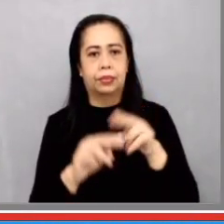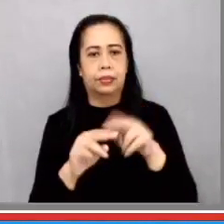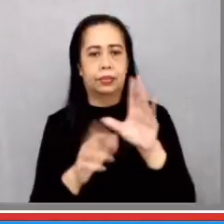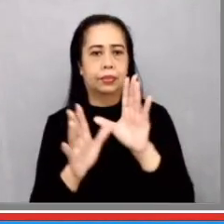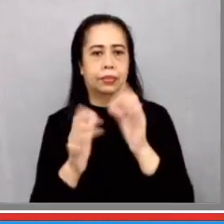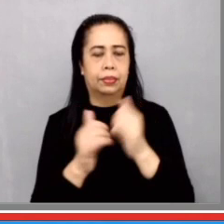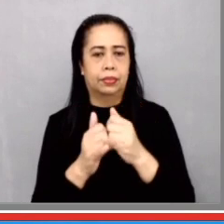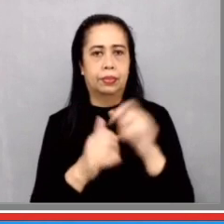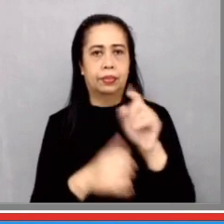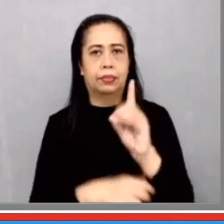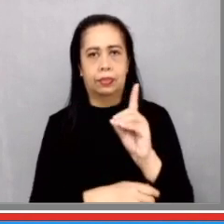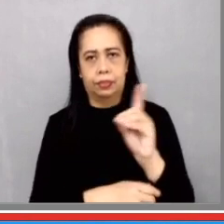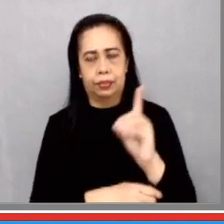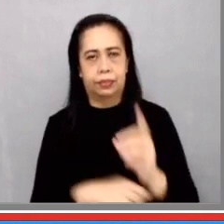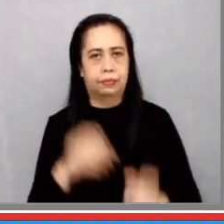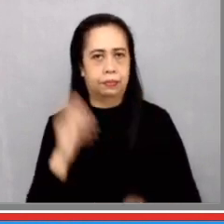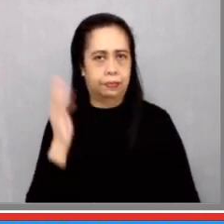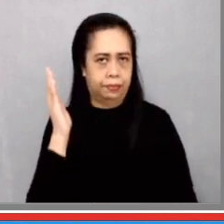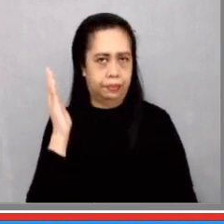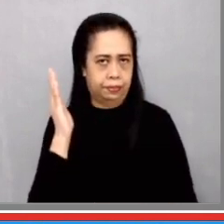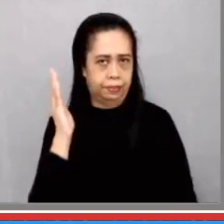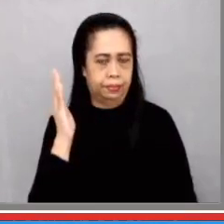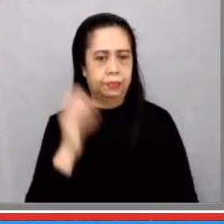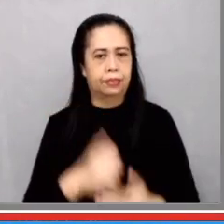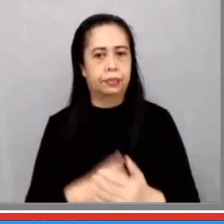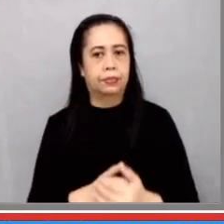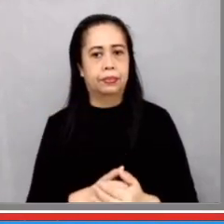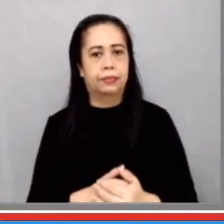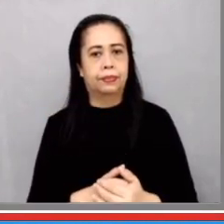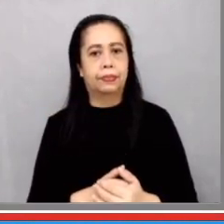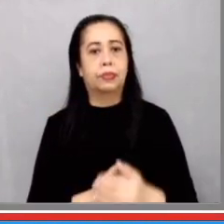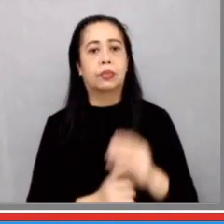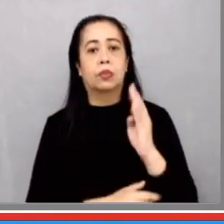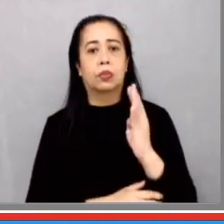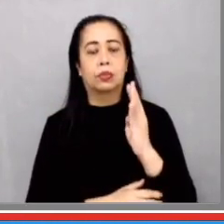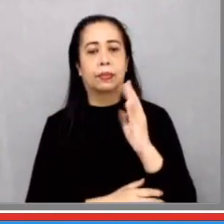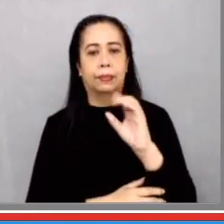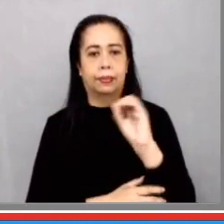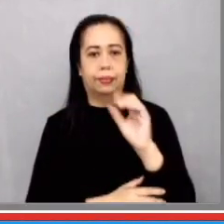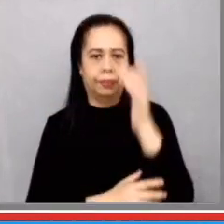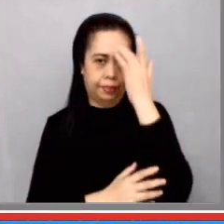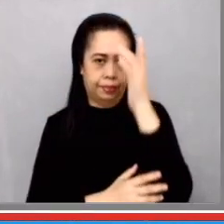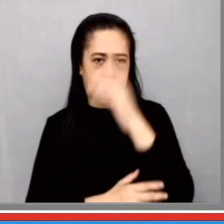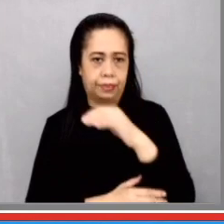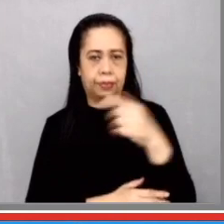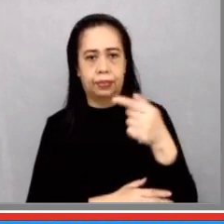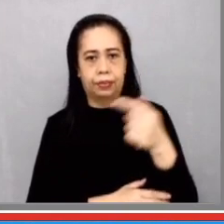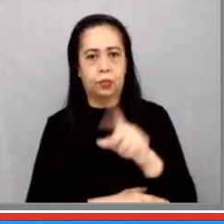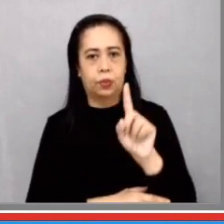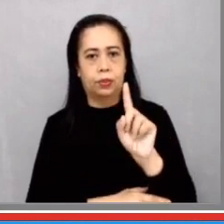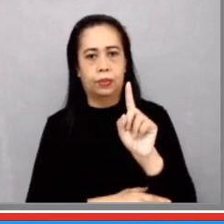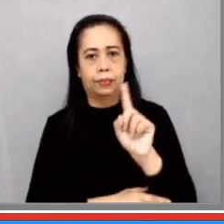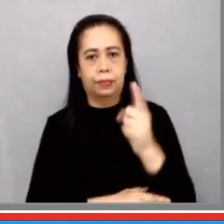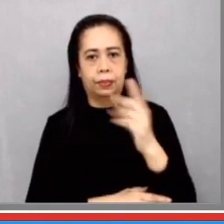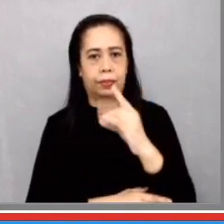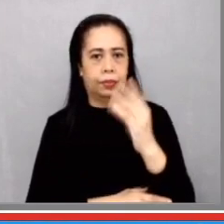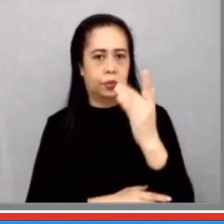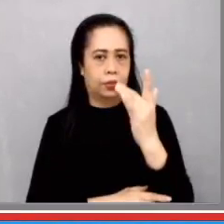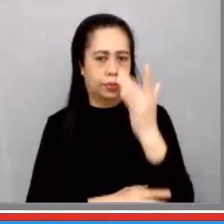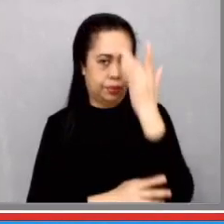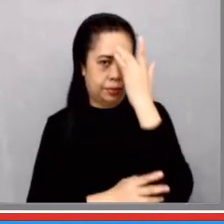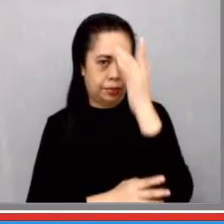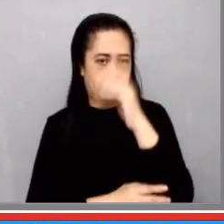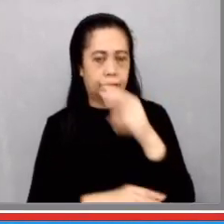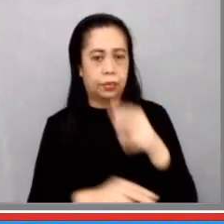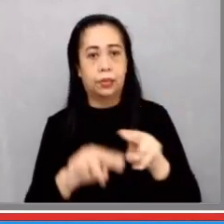litro ng diesel. 40 centavos naman sa kada litro ng gasolina. May 1 peso and 25 centavos ding taas presyo